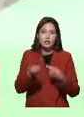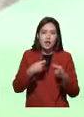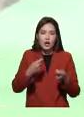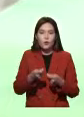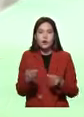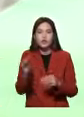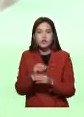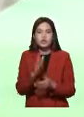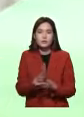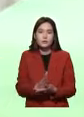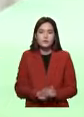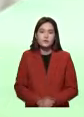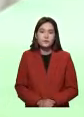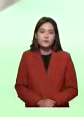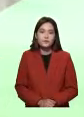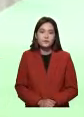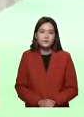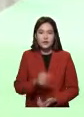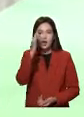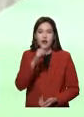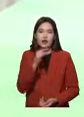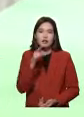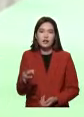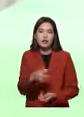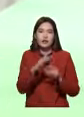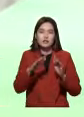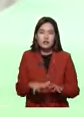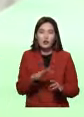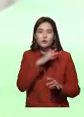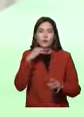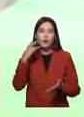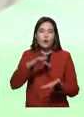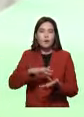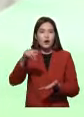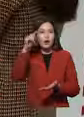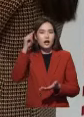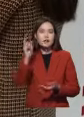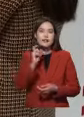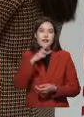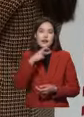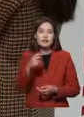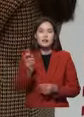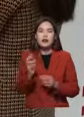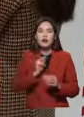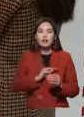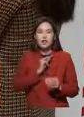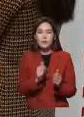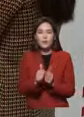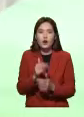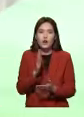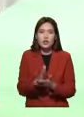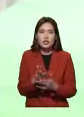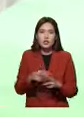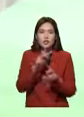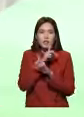алды. Республика Қазақстан. Қазақстан Республикасы сөзсіз Орталық Азиядағы экономика саласының көшбасшысы. Өзінің